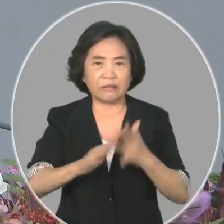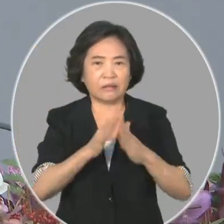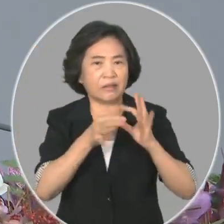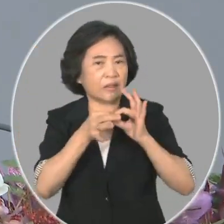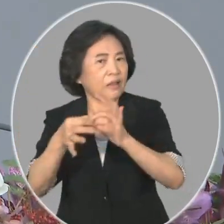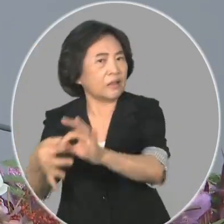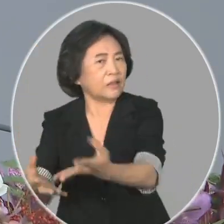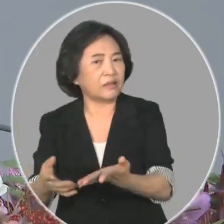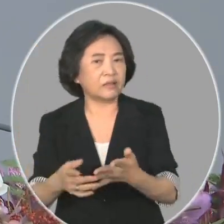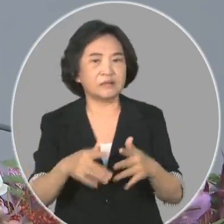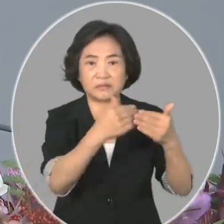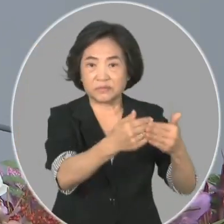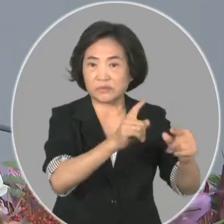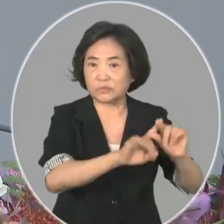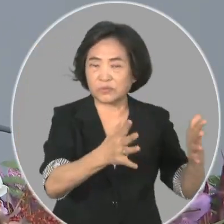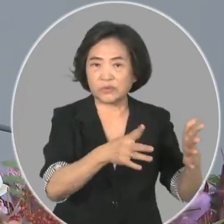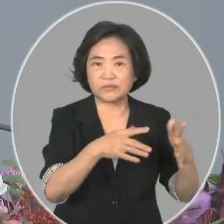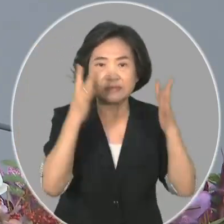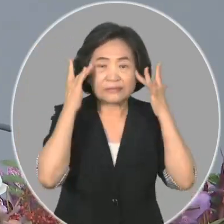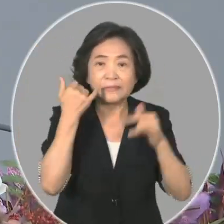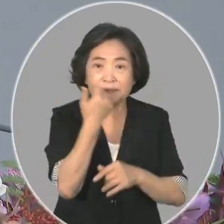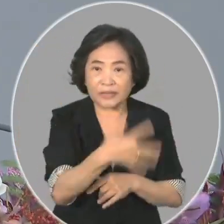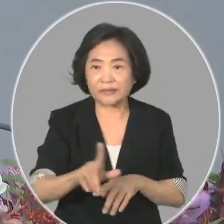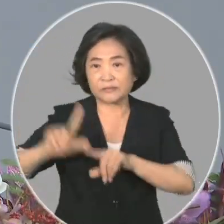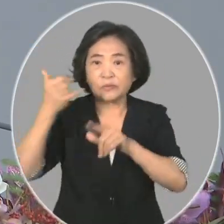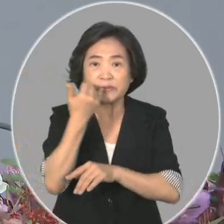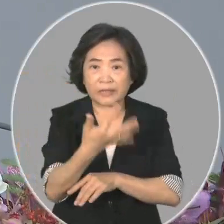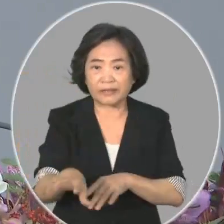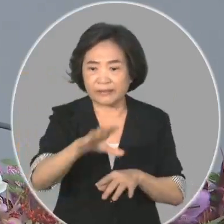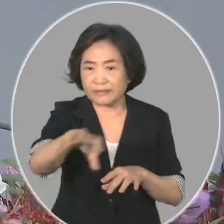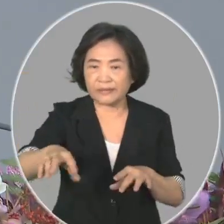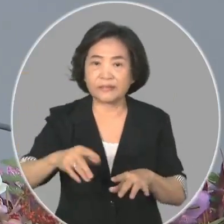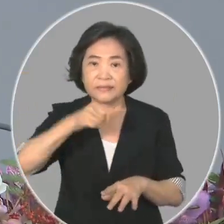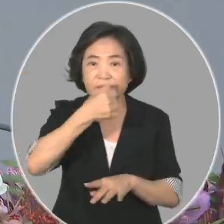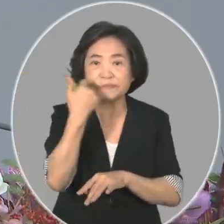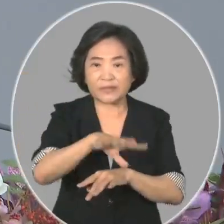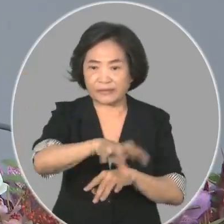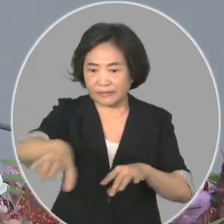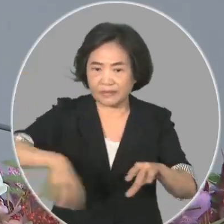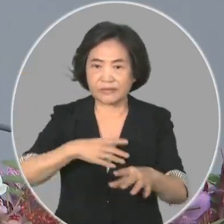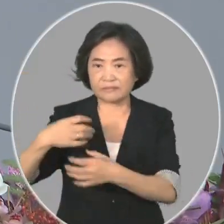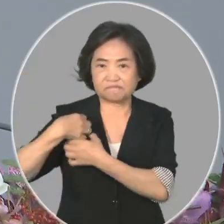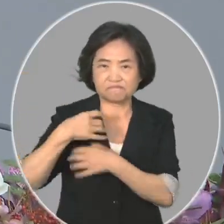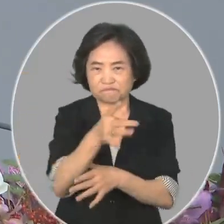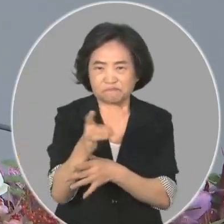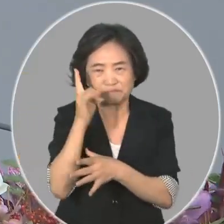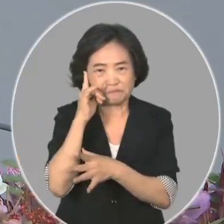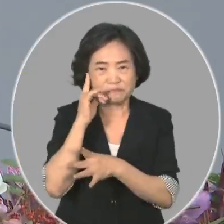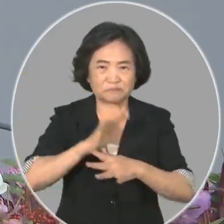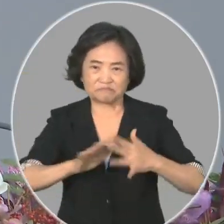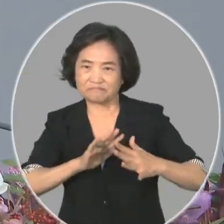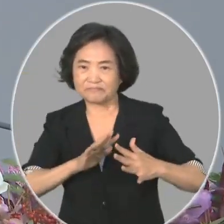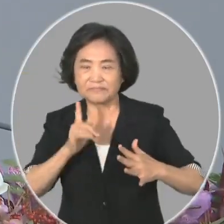行，中国在南海、东海以及台湾海峡的军事行动冲击